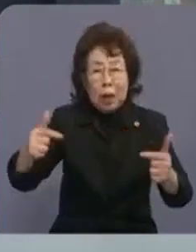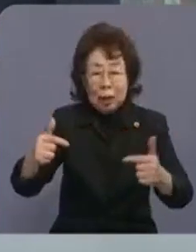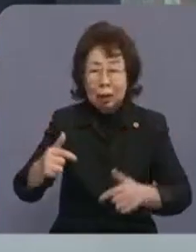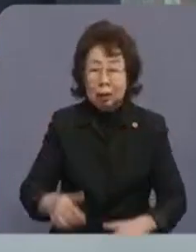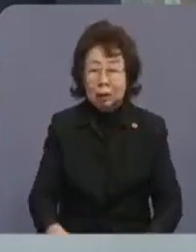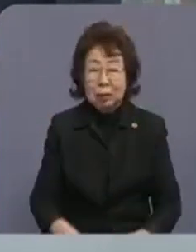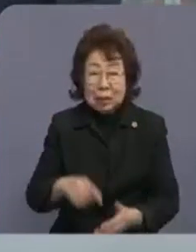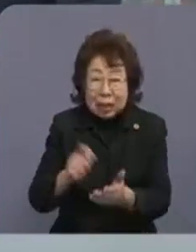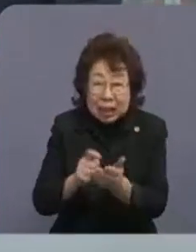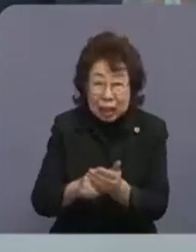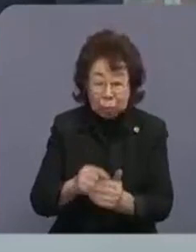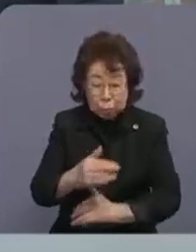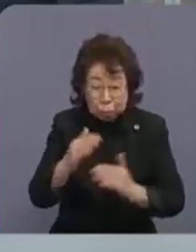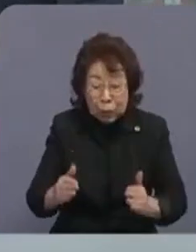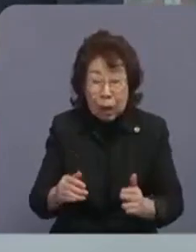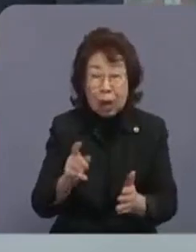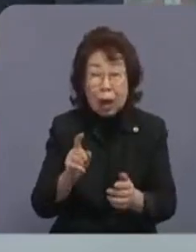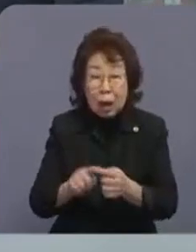결국